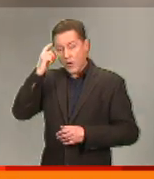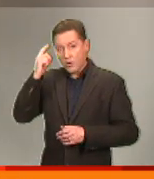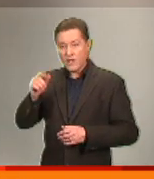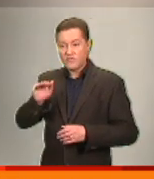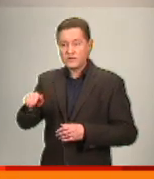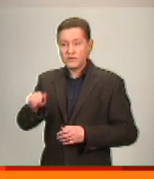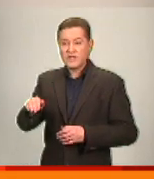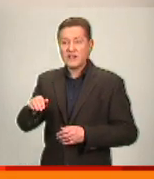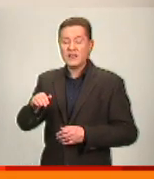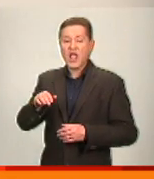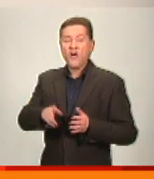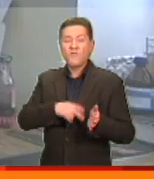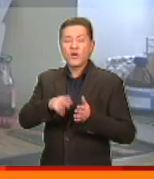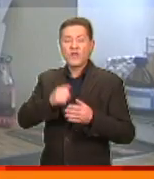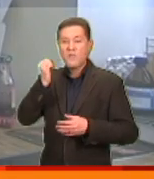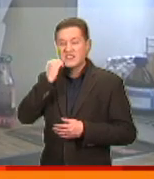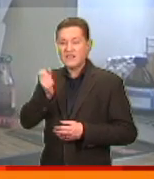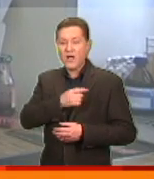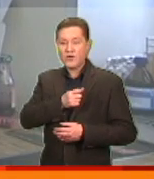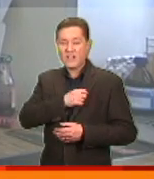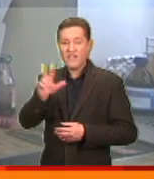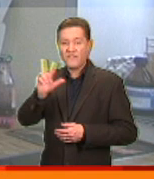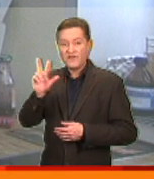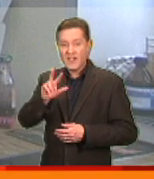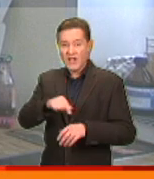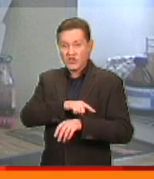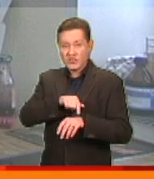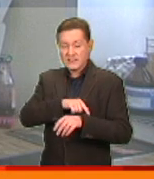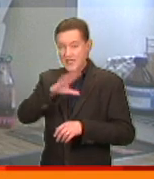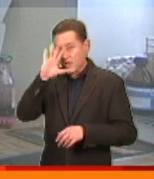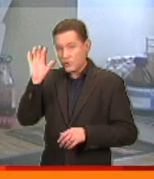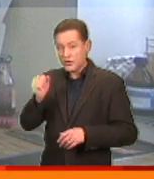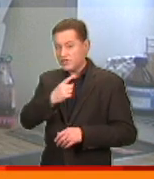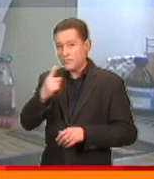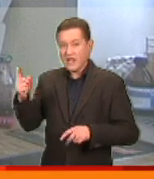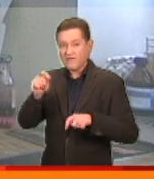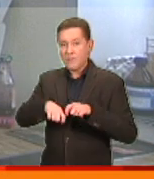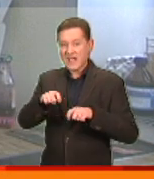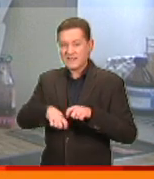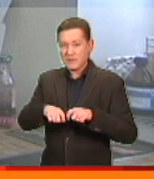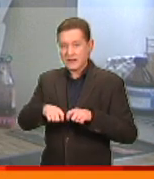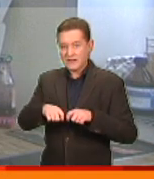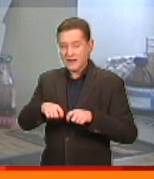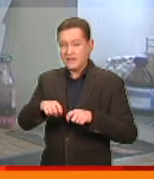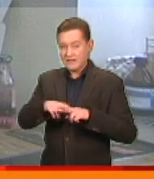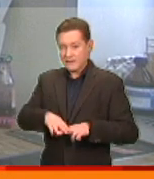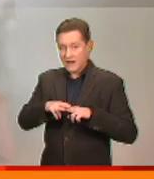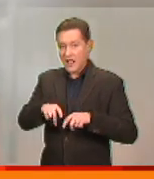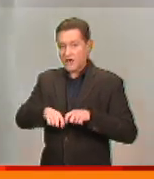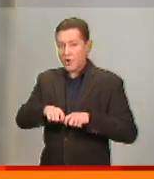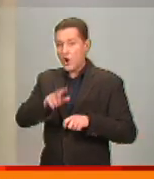збудили Наталю в потязі Москва-Одеса. В 3 часа ночі, це ж перший паспортний контроль, там где-то около там, з 3 до